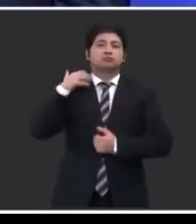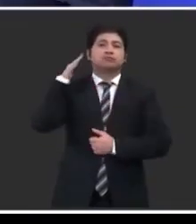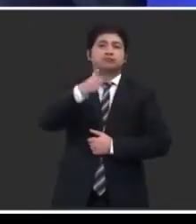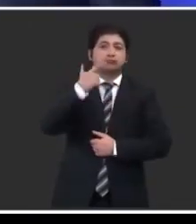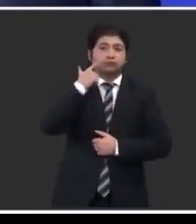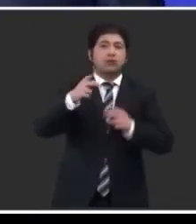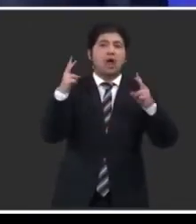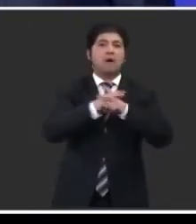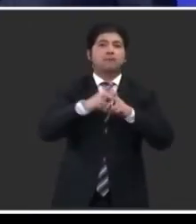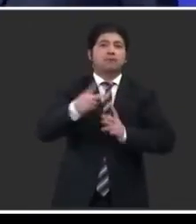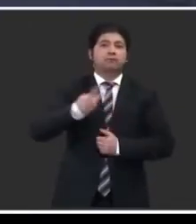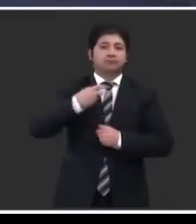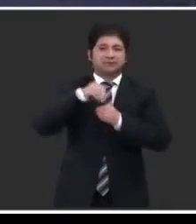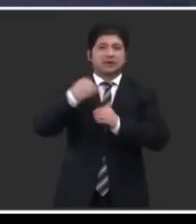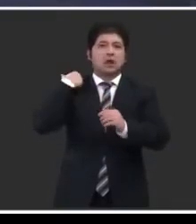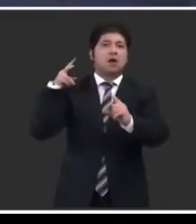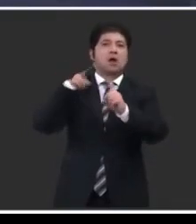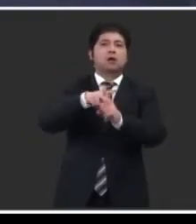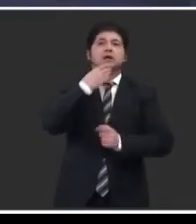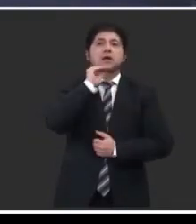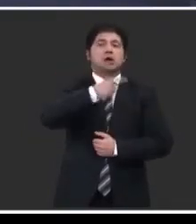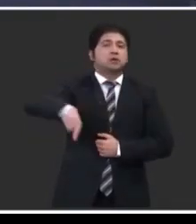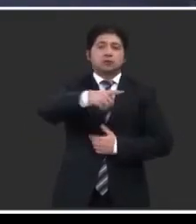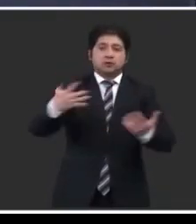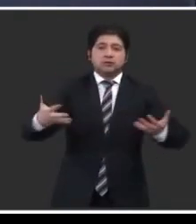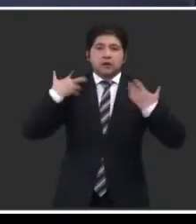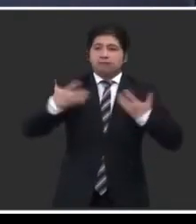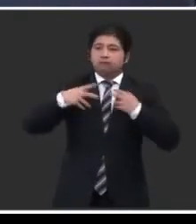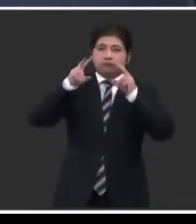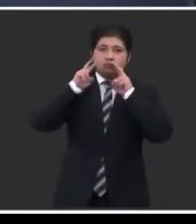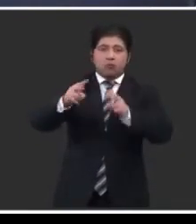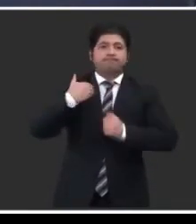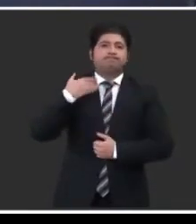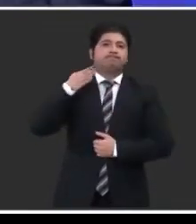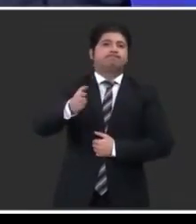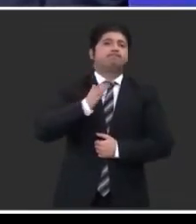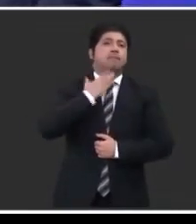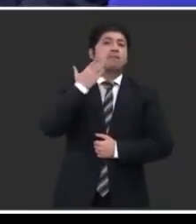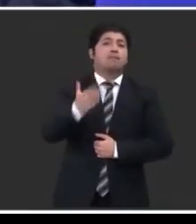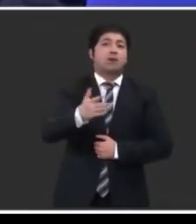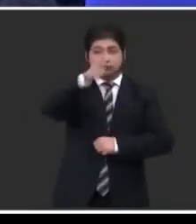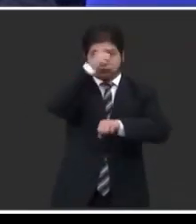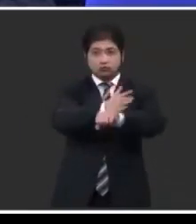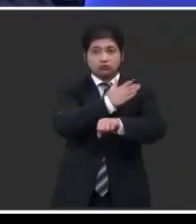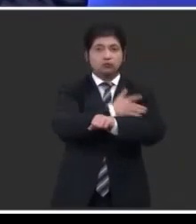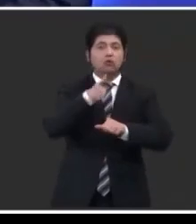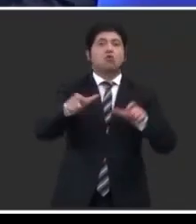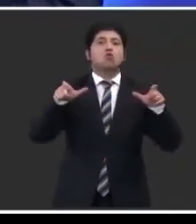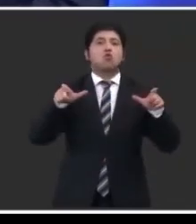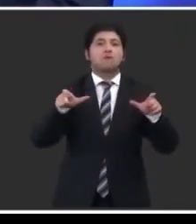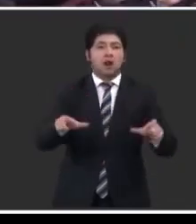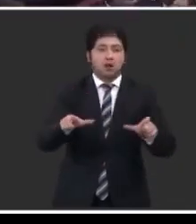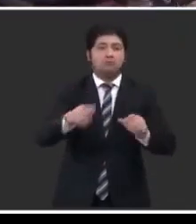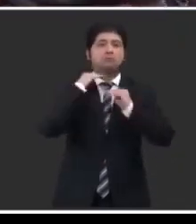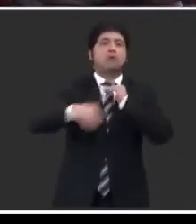emniyet teşkilatımıza katılan gençlerimizin sevinçlerine ortak olduk ülkemizin güvenliği ile